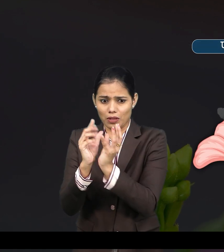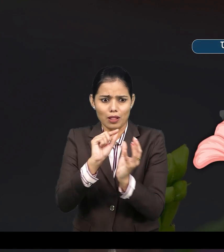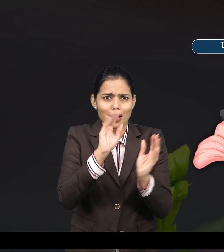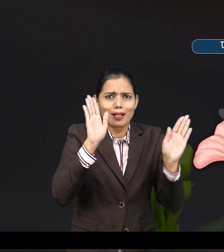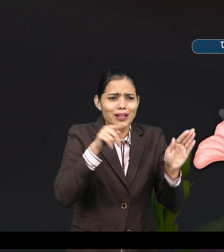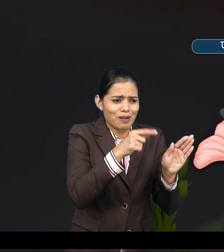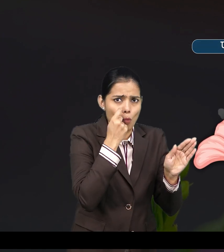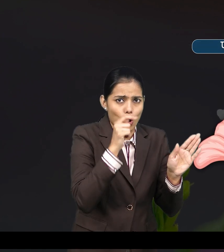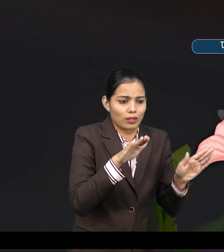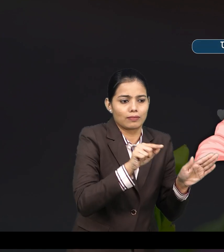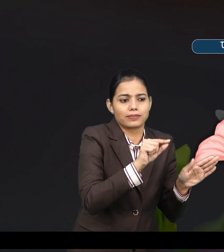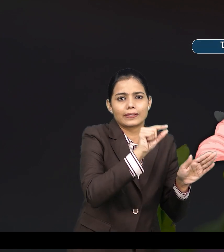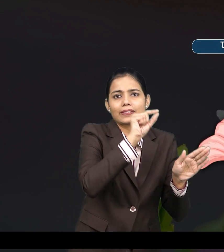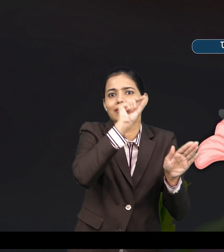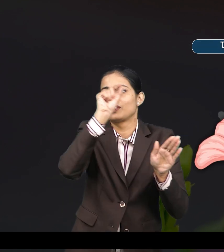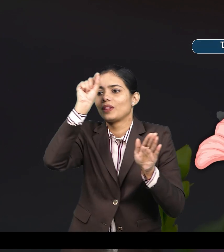परागण,